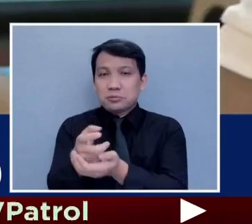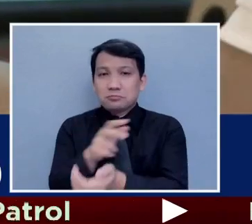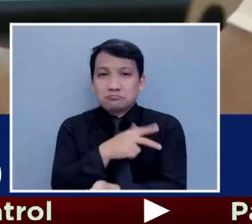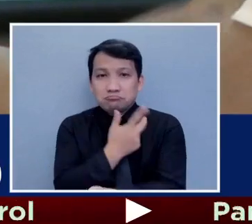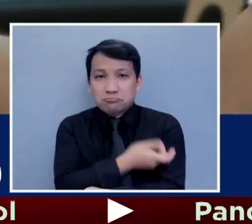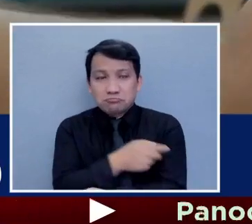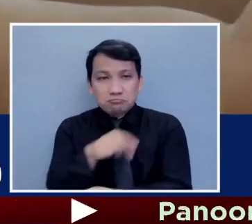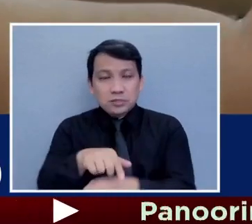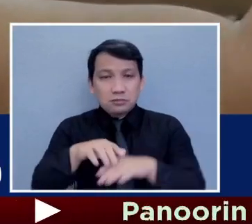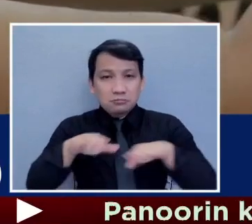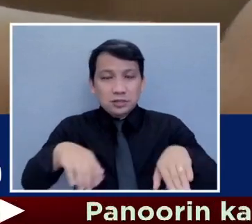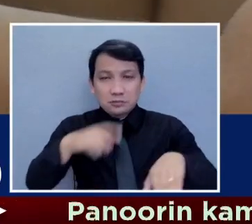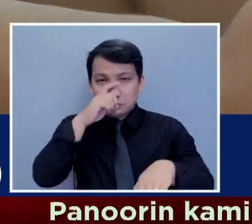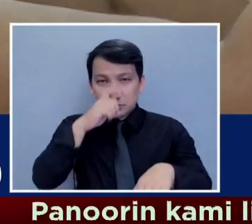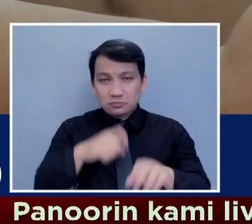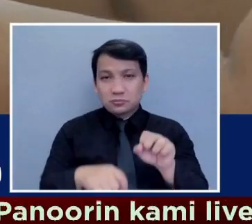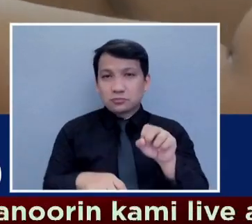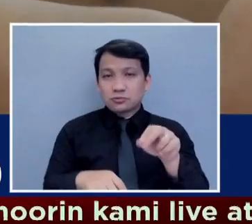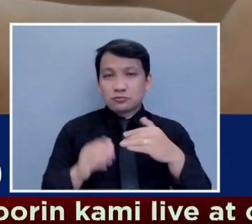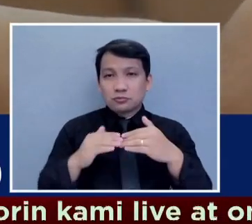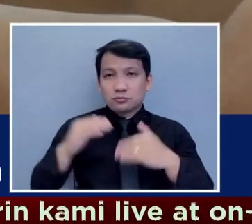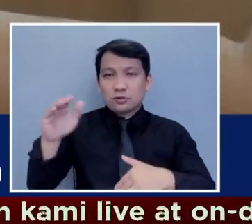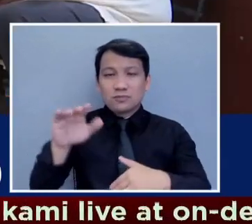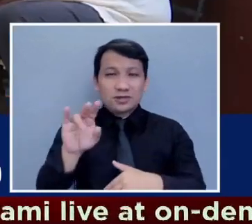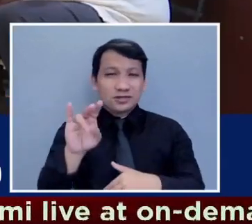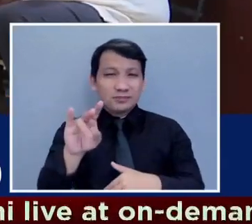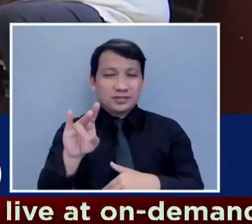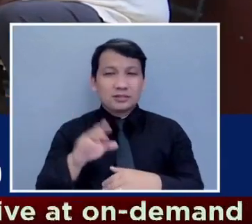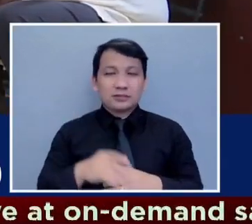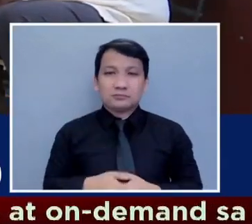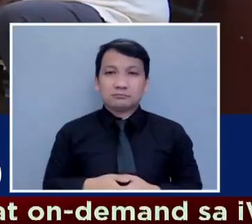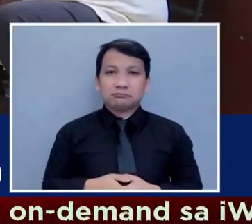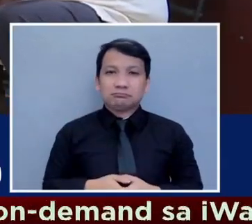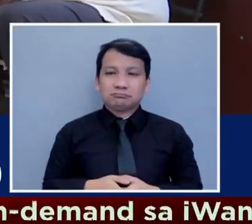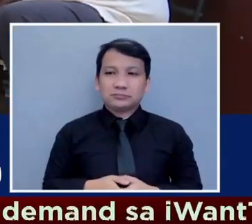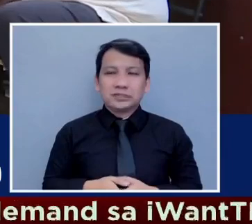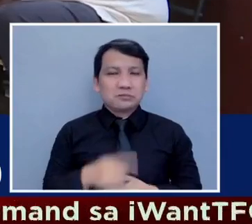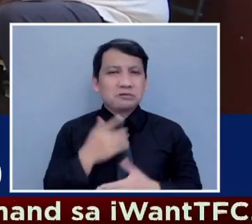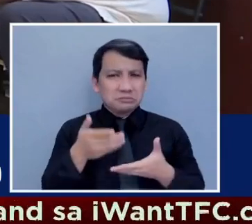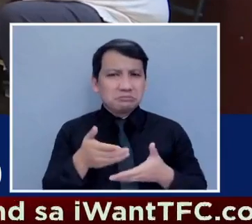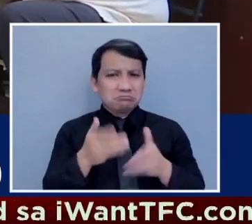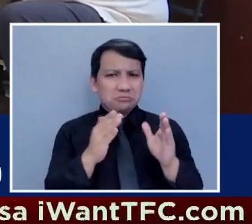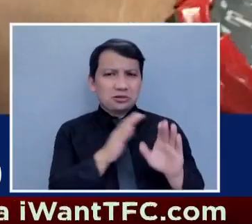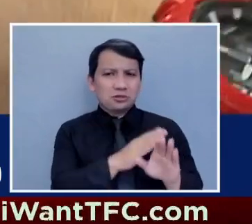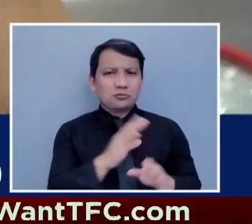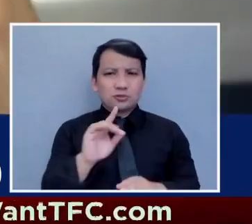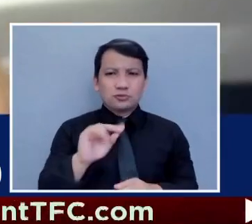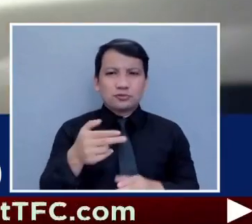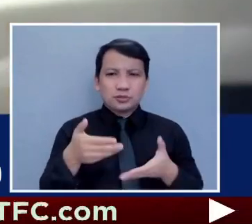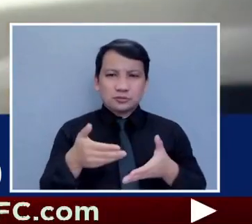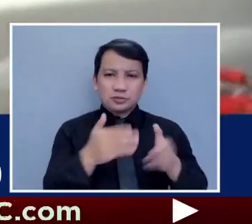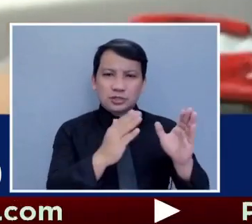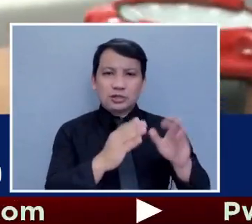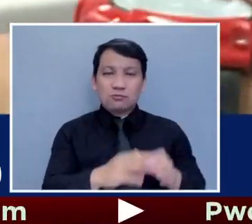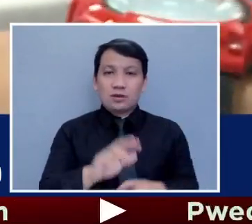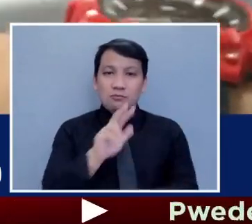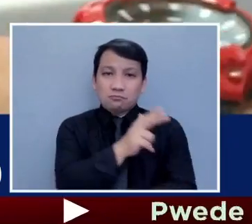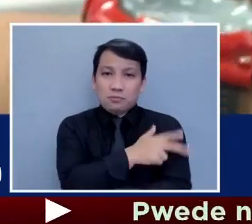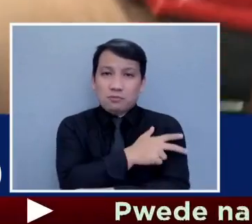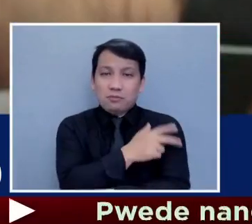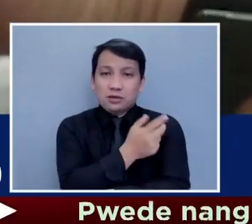mga batang edad 12 hanggang 17 taong gulang, pinayagan na rin ng Department of Health na mabigyan ng ikatlong dose ang